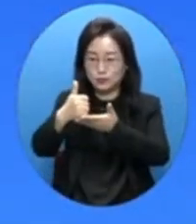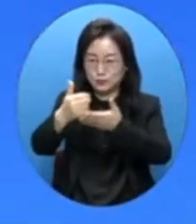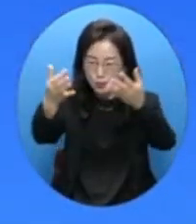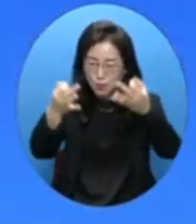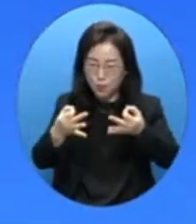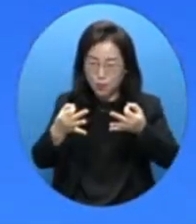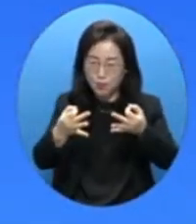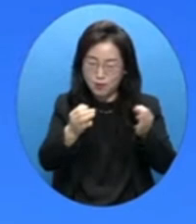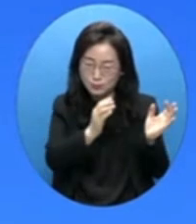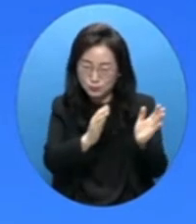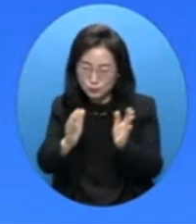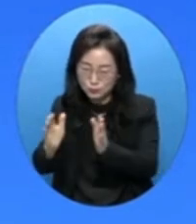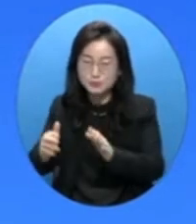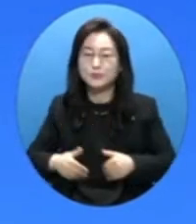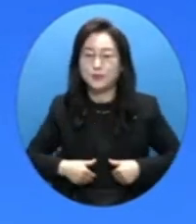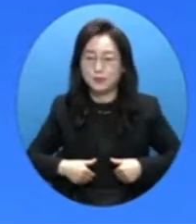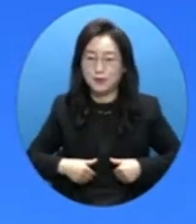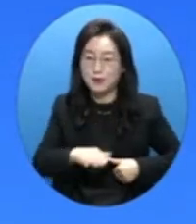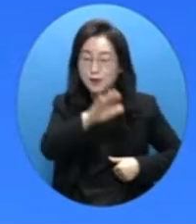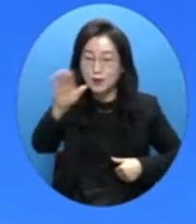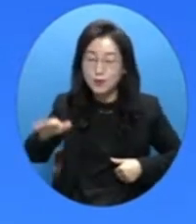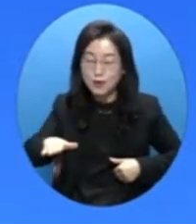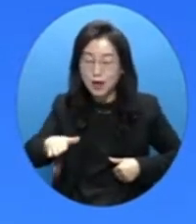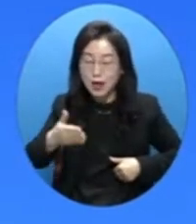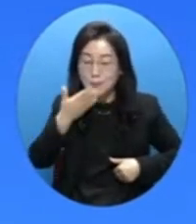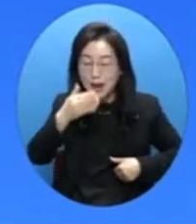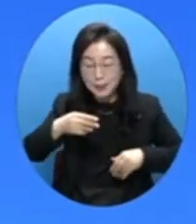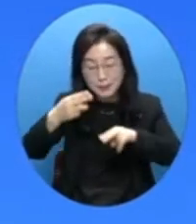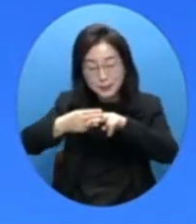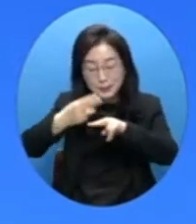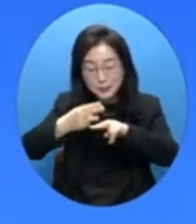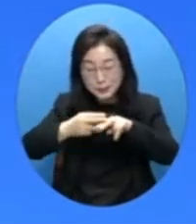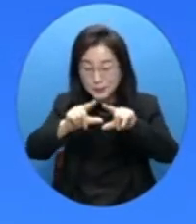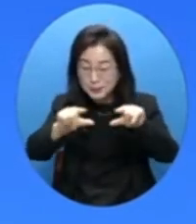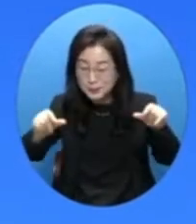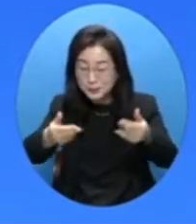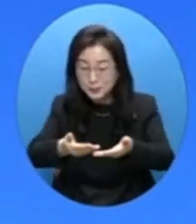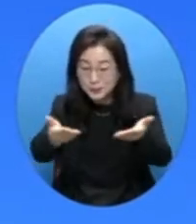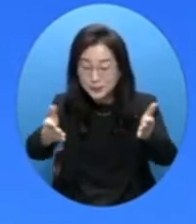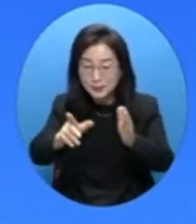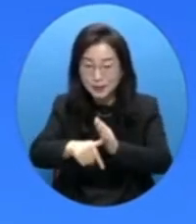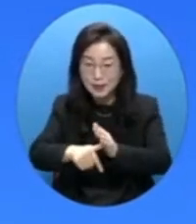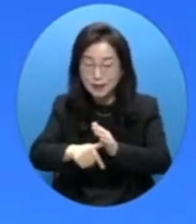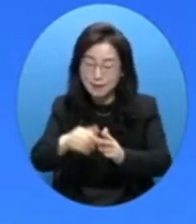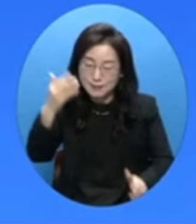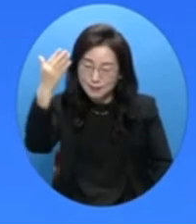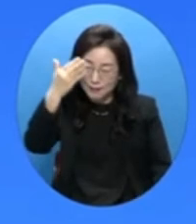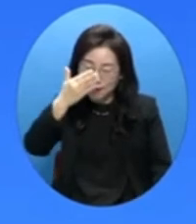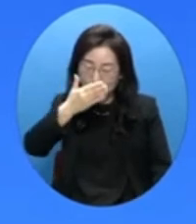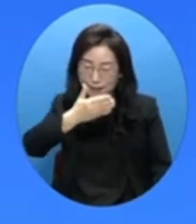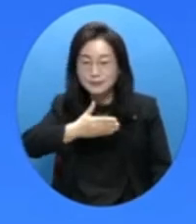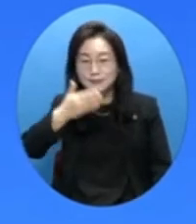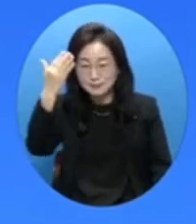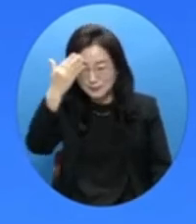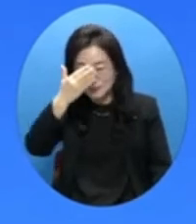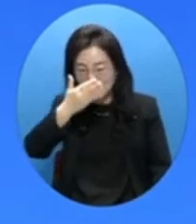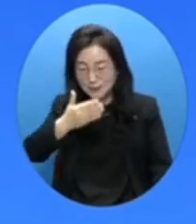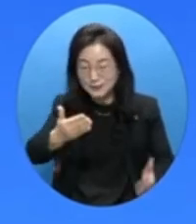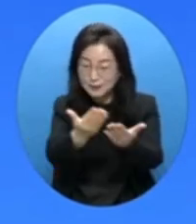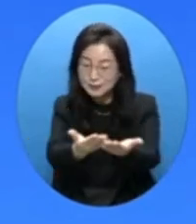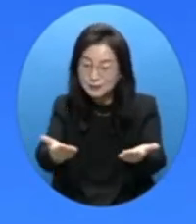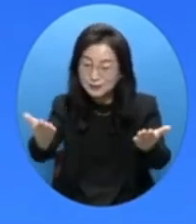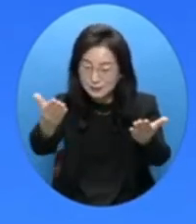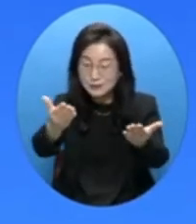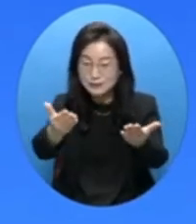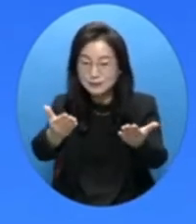되어 있어야 합니다 우리가 식탁에 음식을 내놓을 때 깨끗하게 잘 닦고는 그릇에